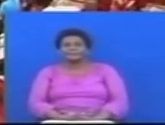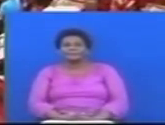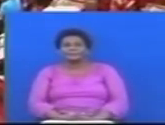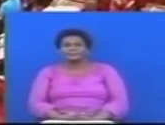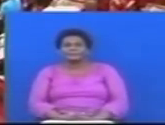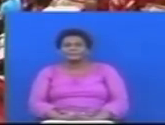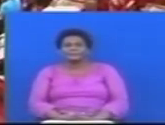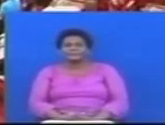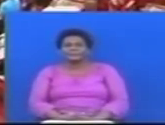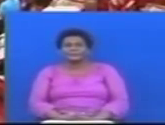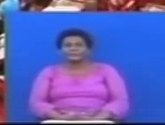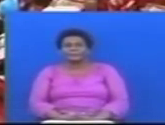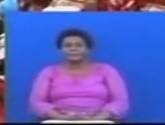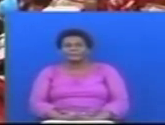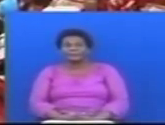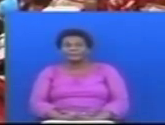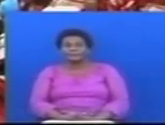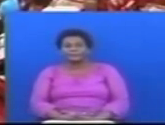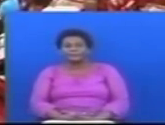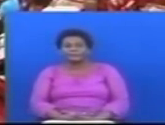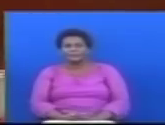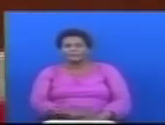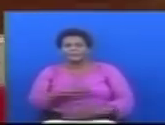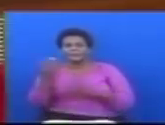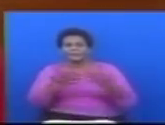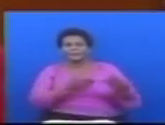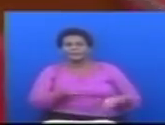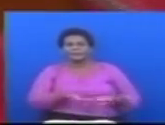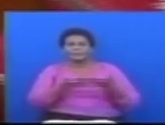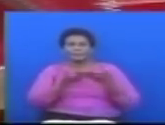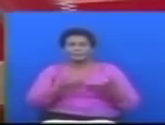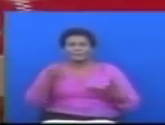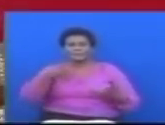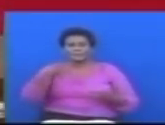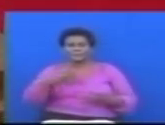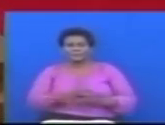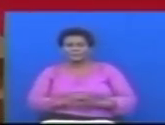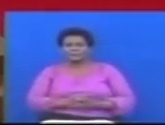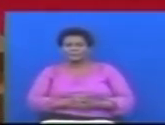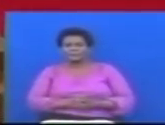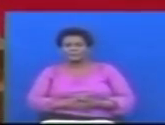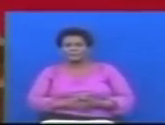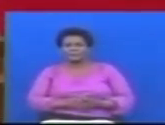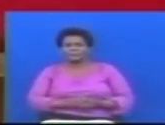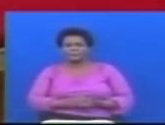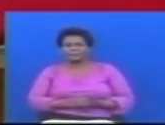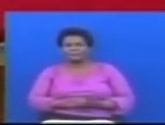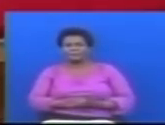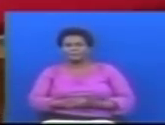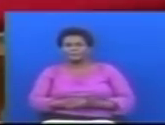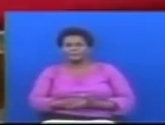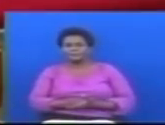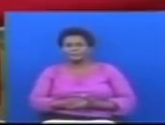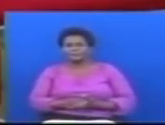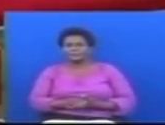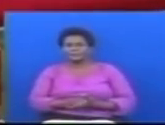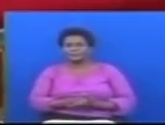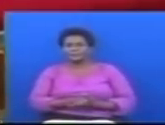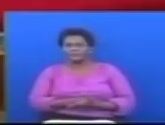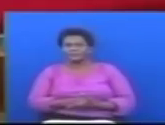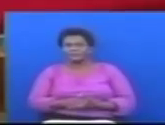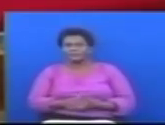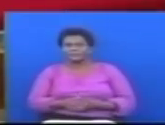Mheshimiwa Naibu Waziri wa Afya, Maendeleo ya Jamii, Jinsia, Wazee na Watoto, majibu kwa maswali hayo.